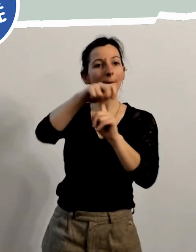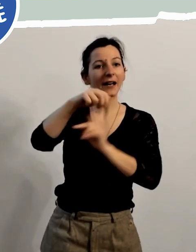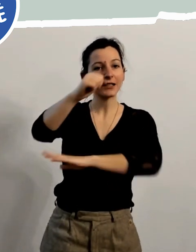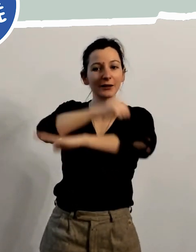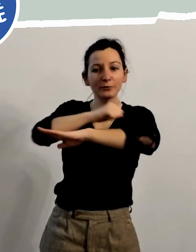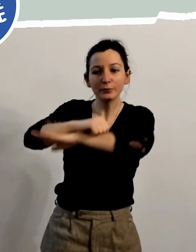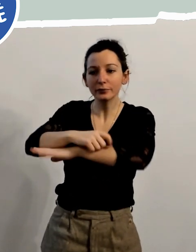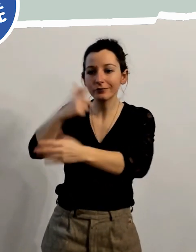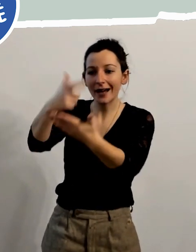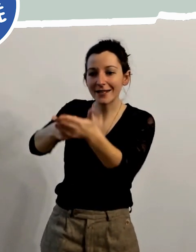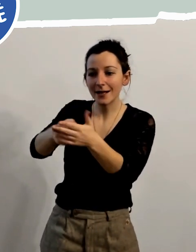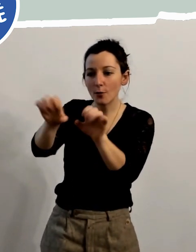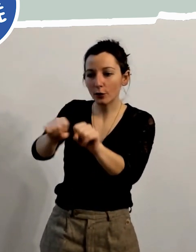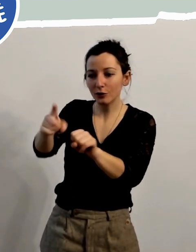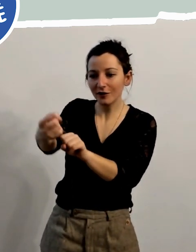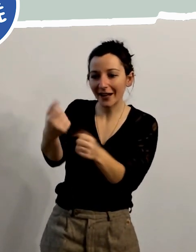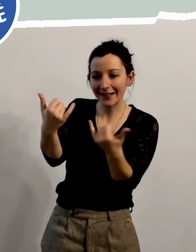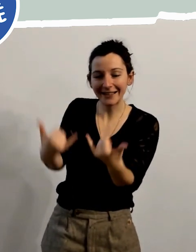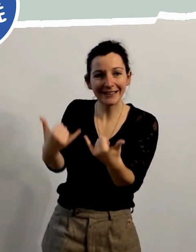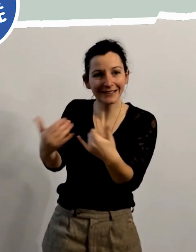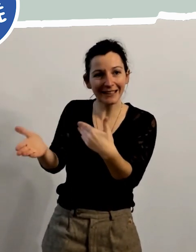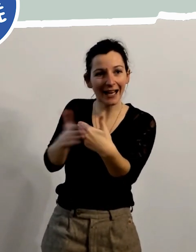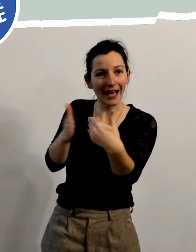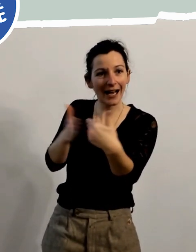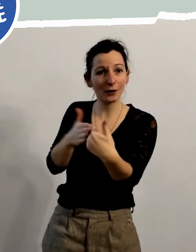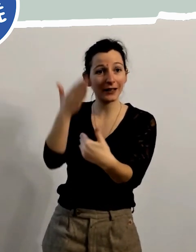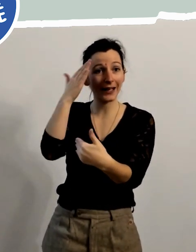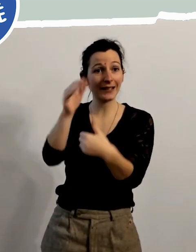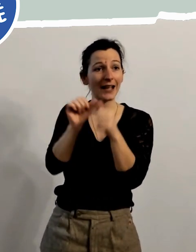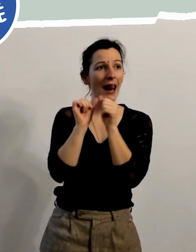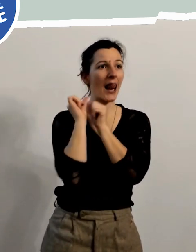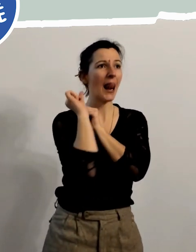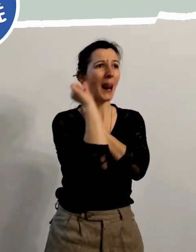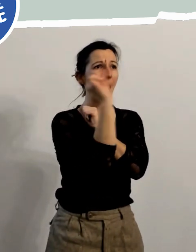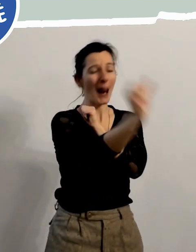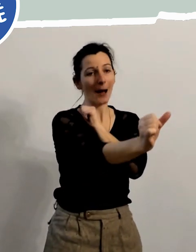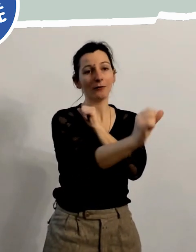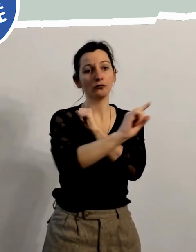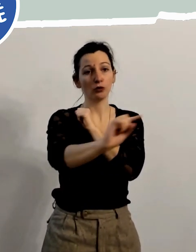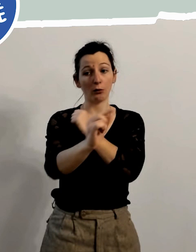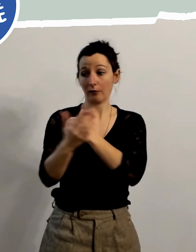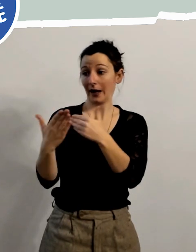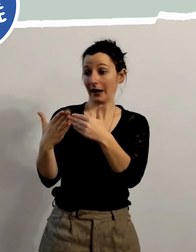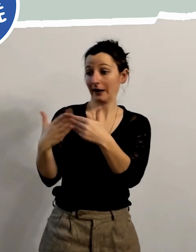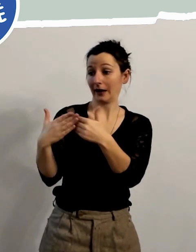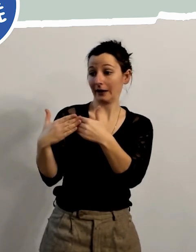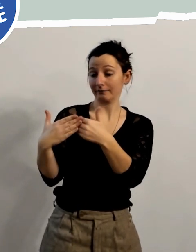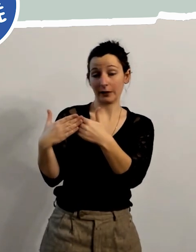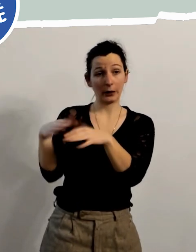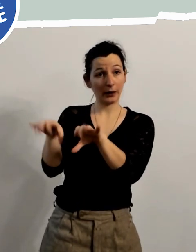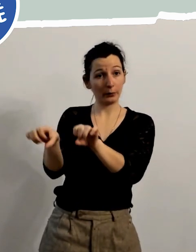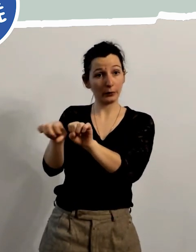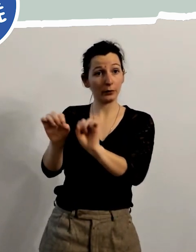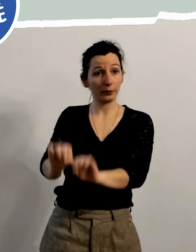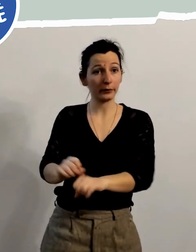marché, et puis chez des producteurs locaux où les pommes, elles ont pas fait 10 000 kilomètres avant d'arriver dans votre assiette, quoi.